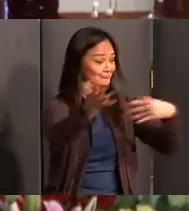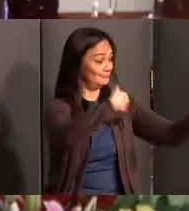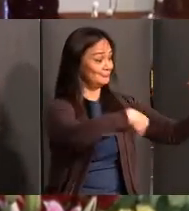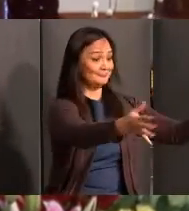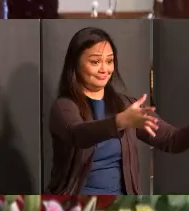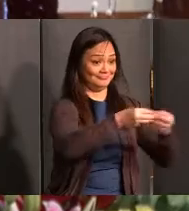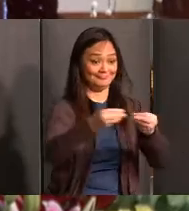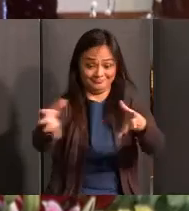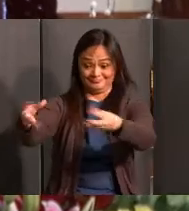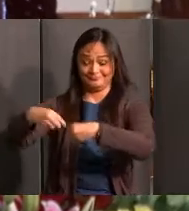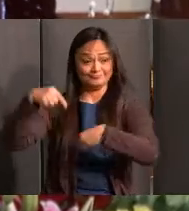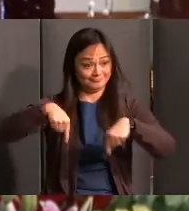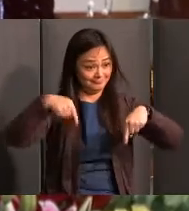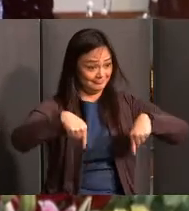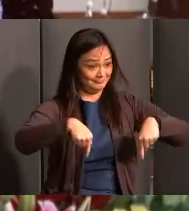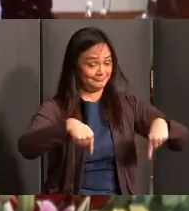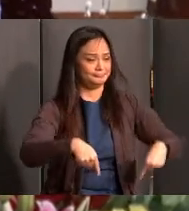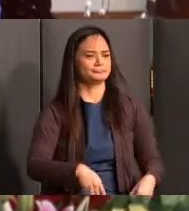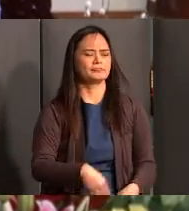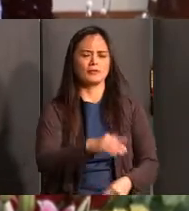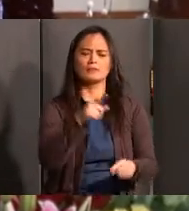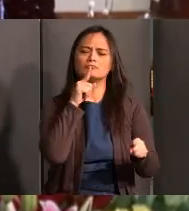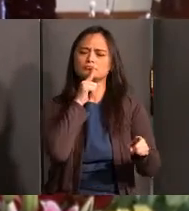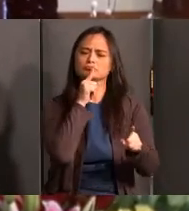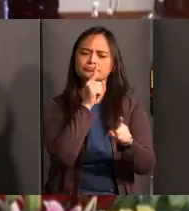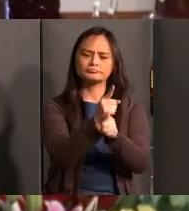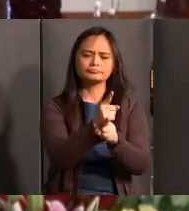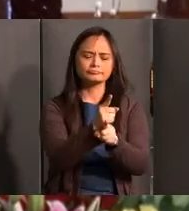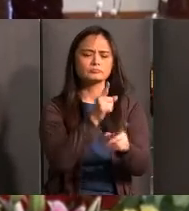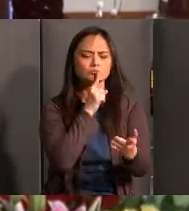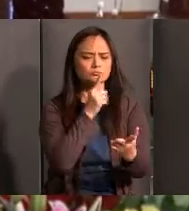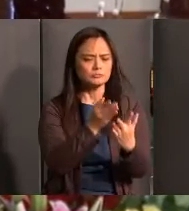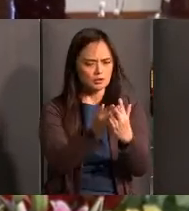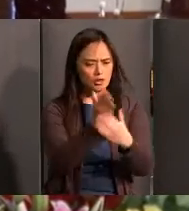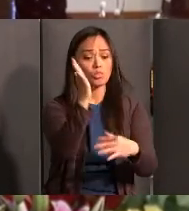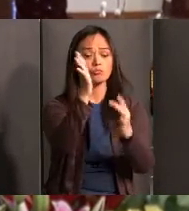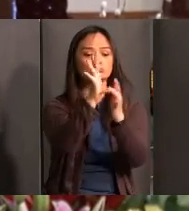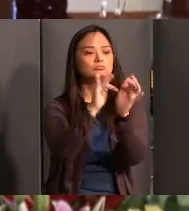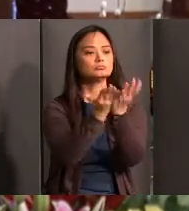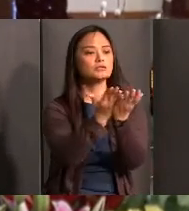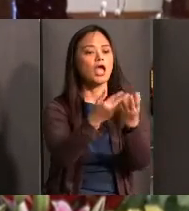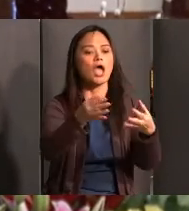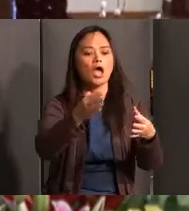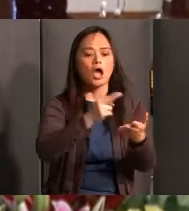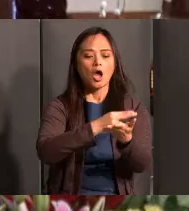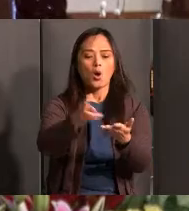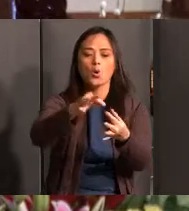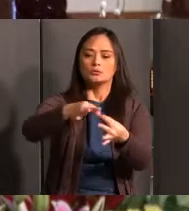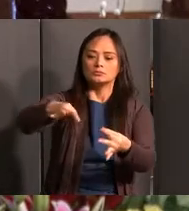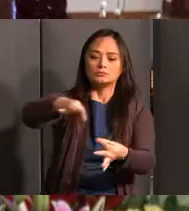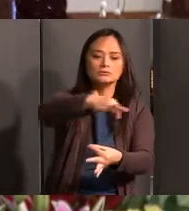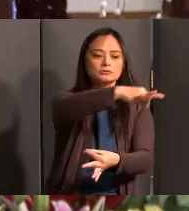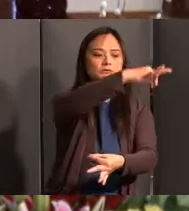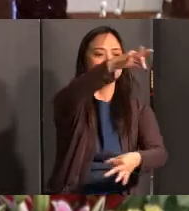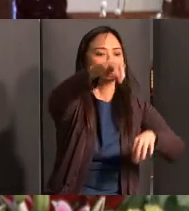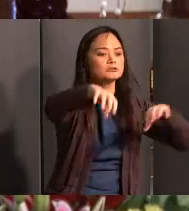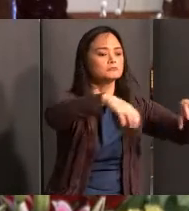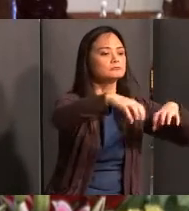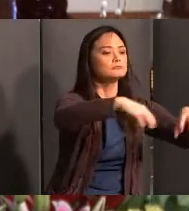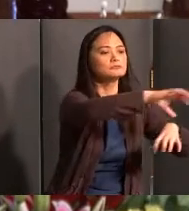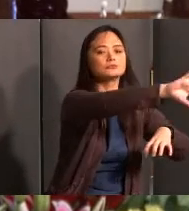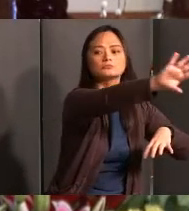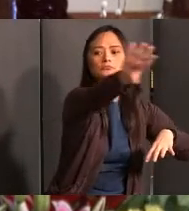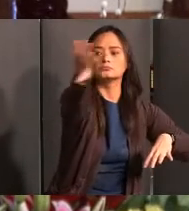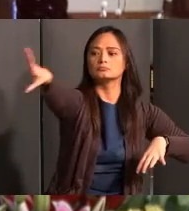salita, okay? Ang banal na espiritu ay kumikilos sa ating lahat. And we become, as